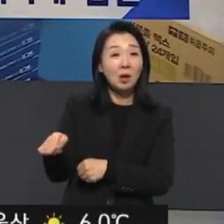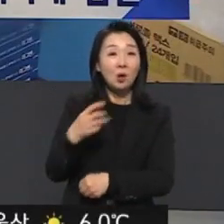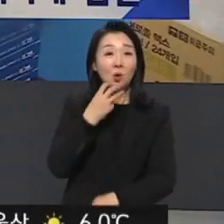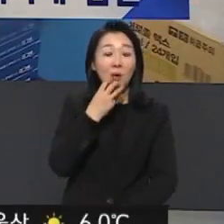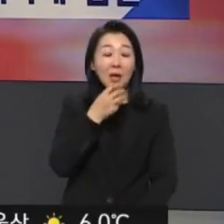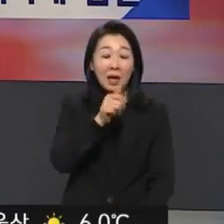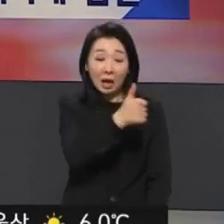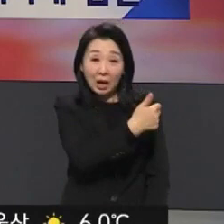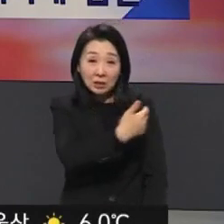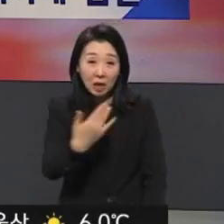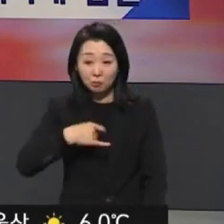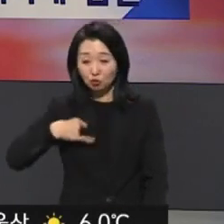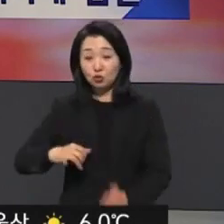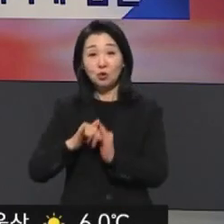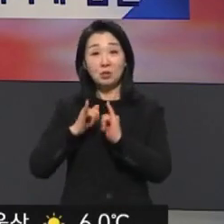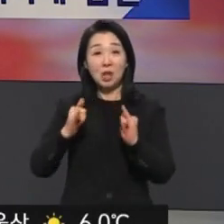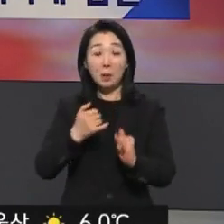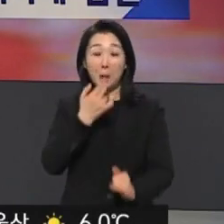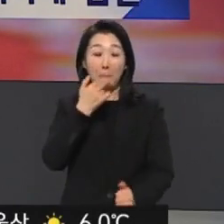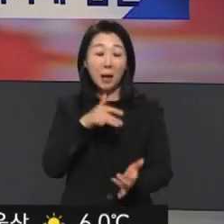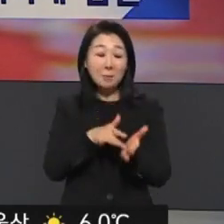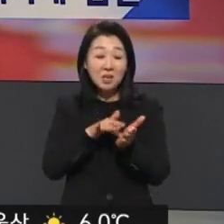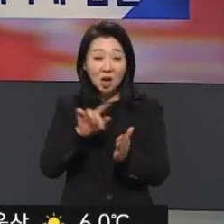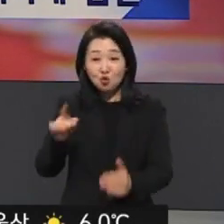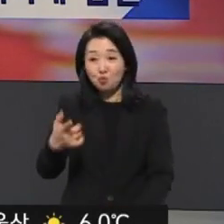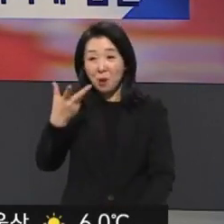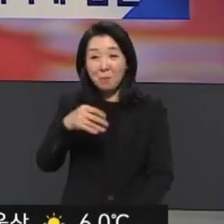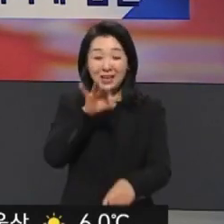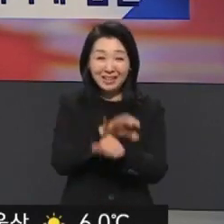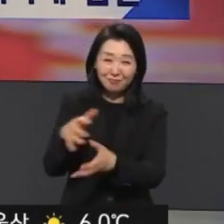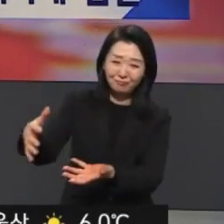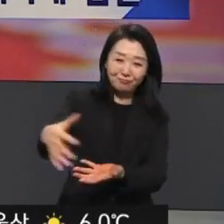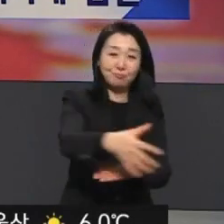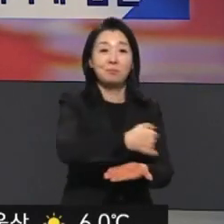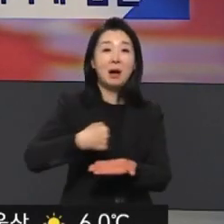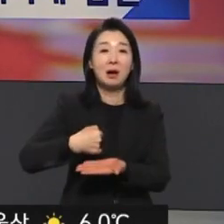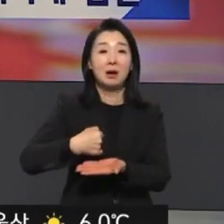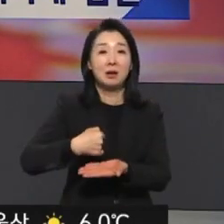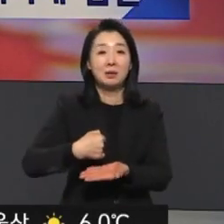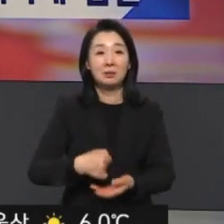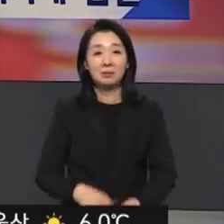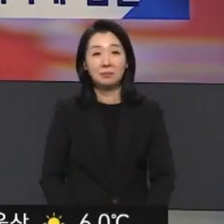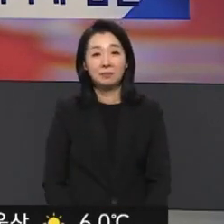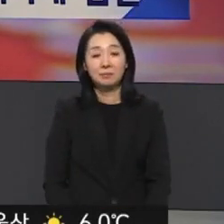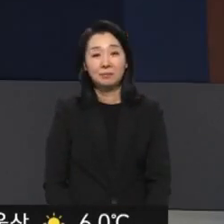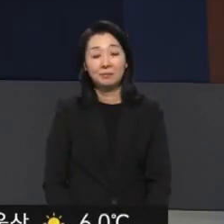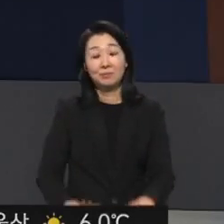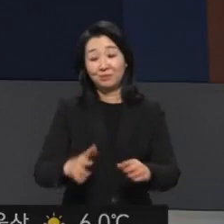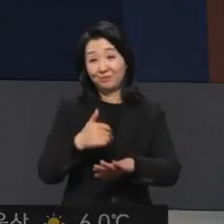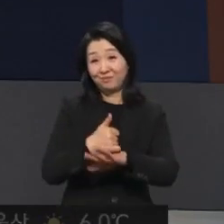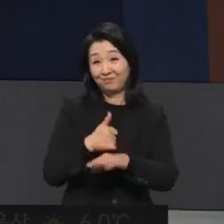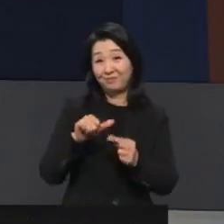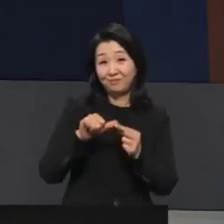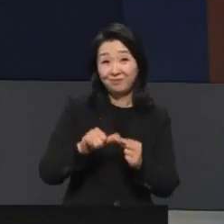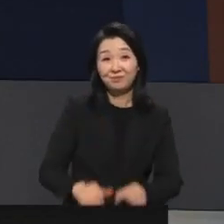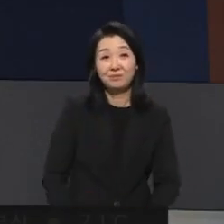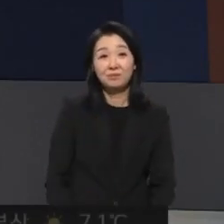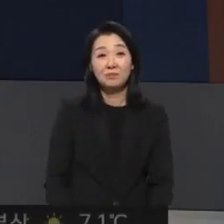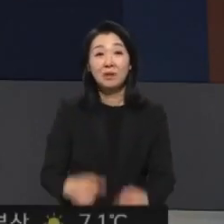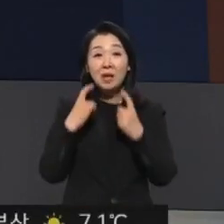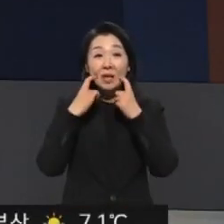하남시에서 한 중국인이 감기약을 600만 원어치나 싹쓸이했다는 소식도 들어와 있습니다. 네, 오늘의 마지막